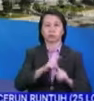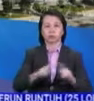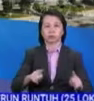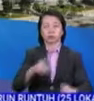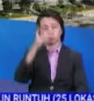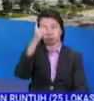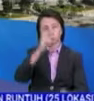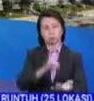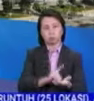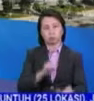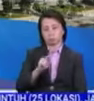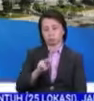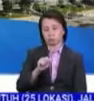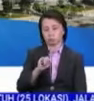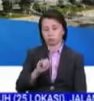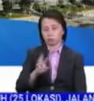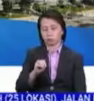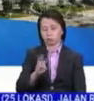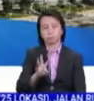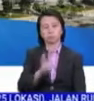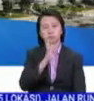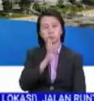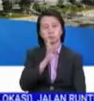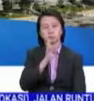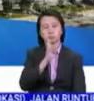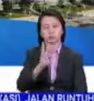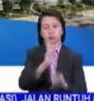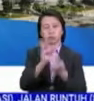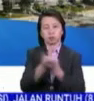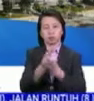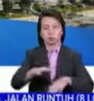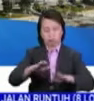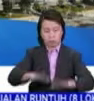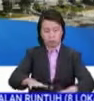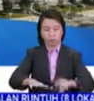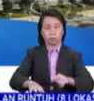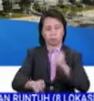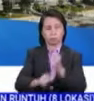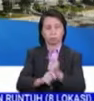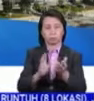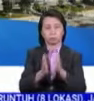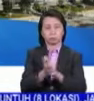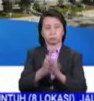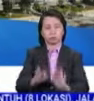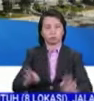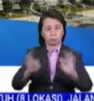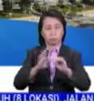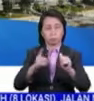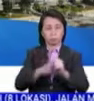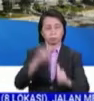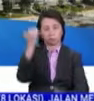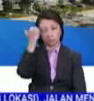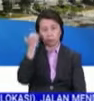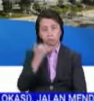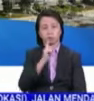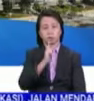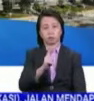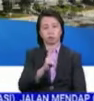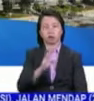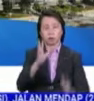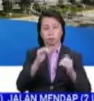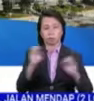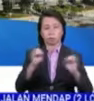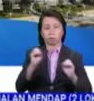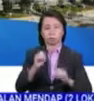Pengarahnya Dato' Dr. Muhammad Naim Mokhtar menegaskan kebajikan kanak-kanak ini tetap menjadi keutamaan Mahkamah Syariah agar